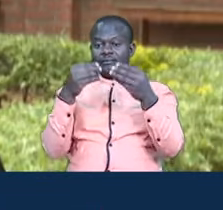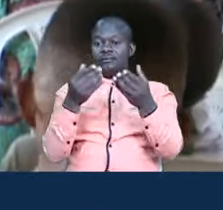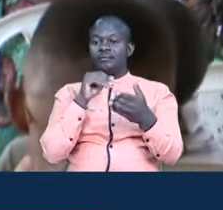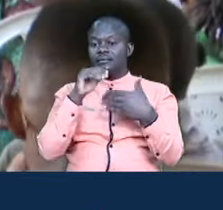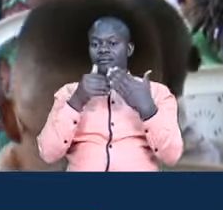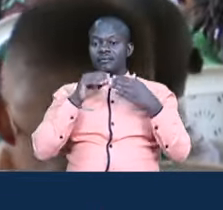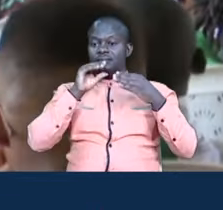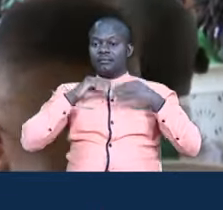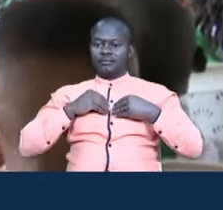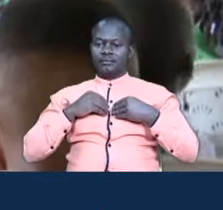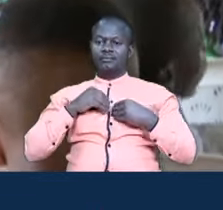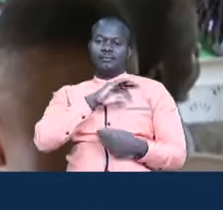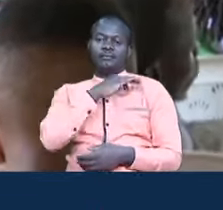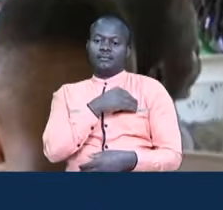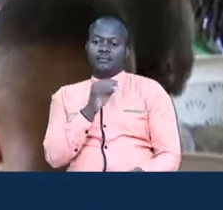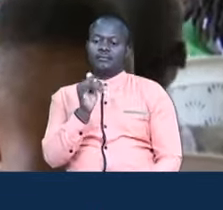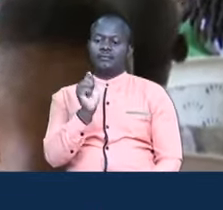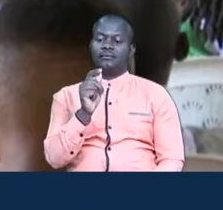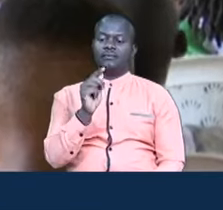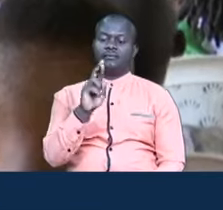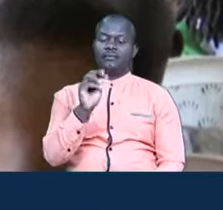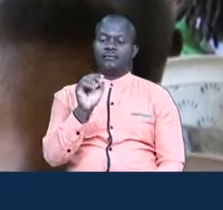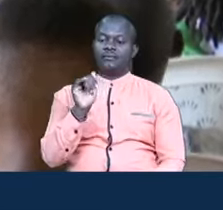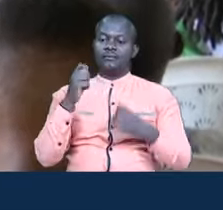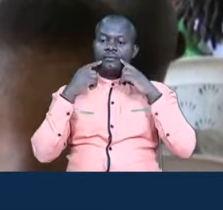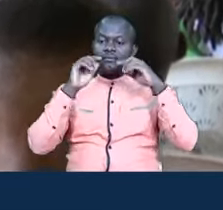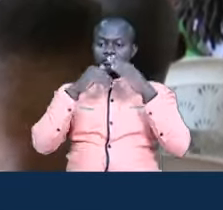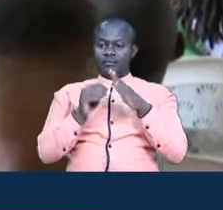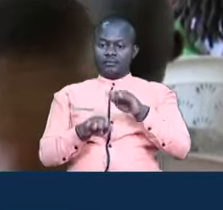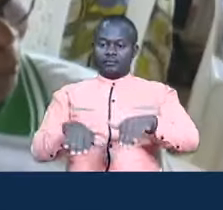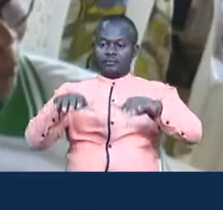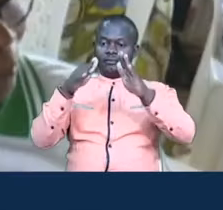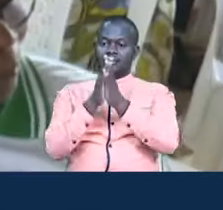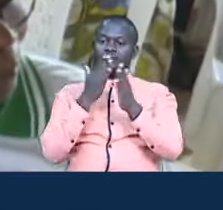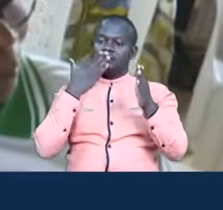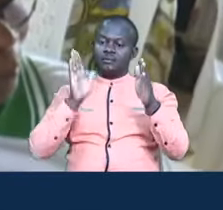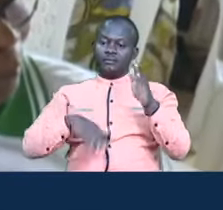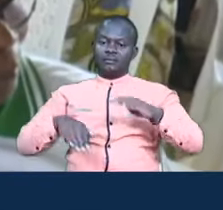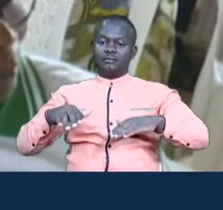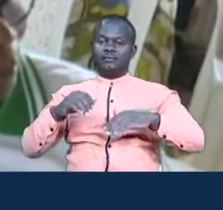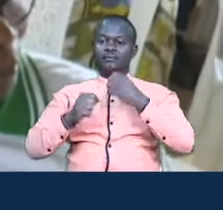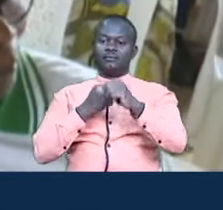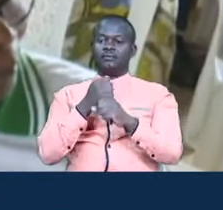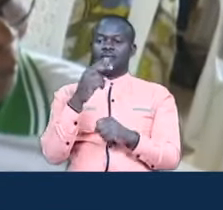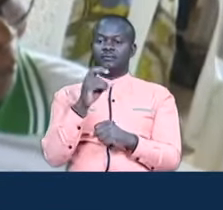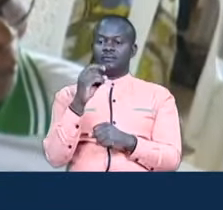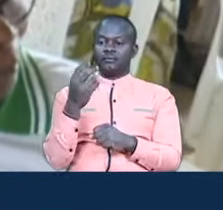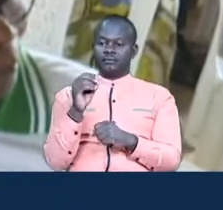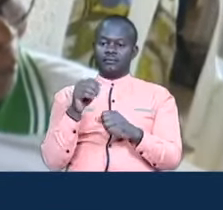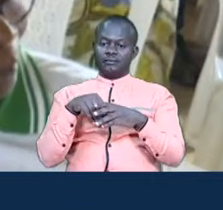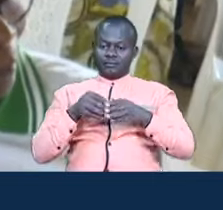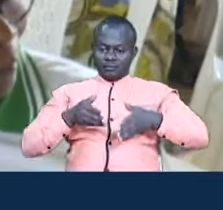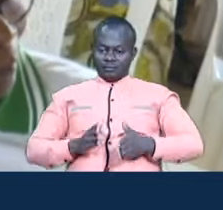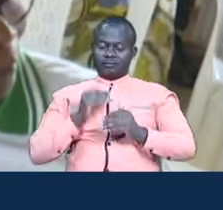butaragwa. Padiri Iyakaremye asanga ibiganiro hagati y'abakuriye mu mateka mabi y'ikinyejana cya makumyabiri n'abavutse nyuma